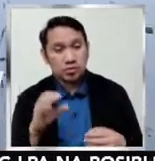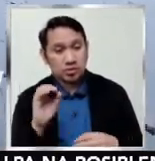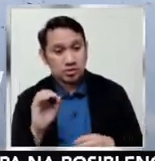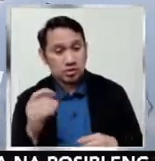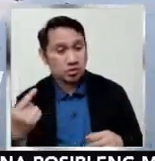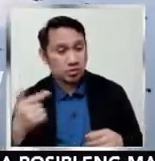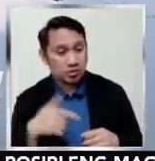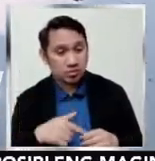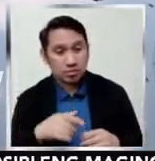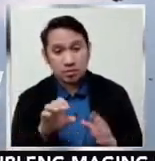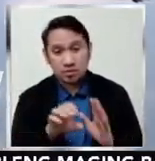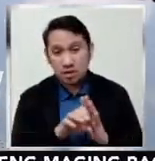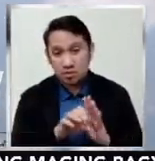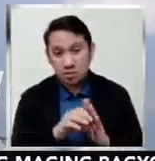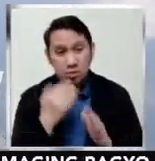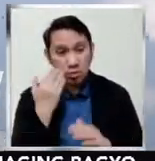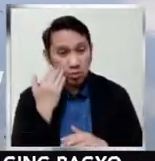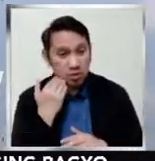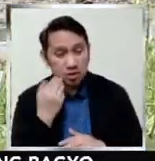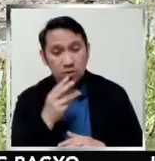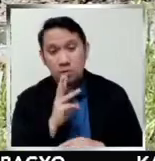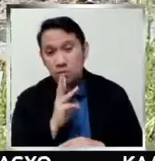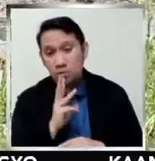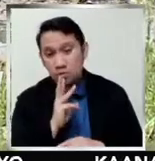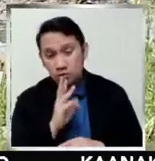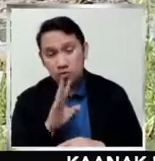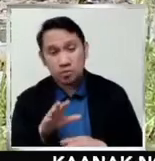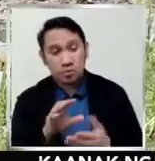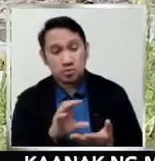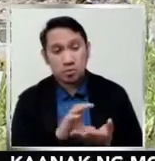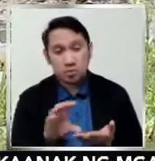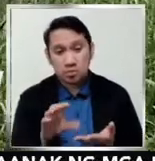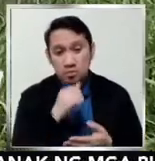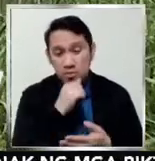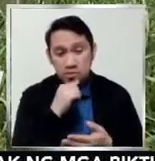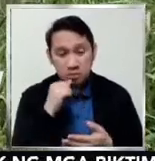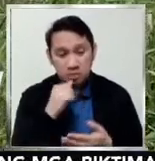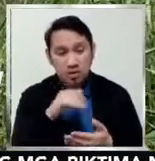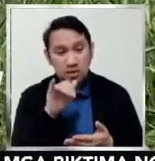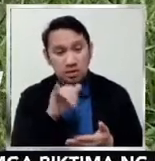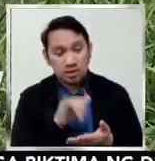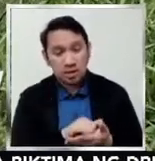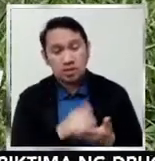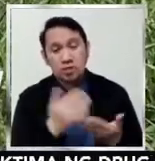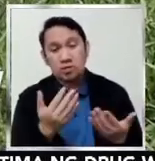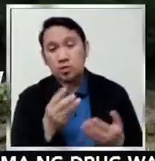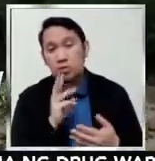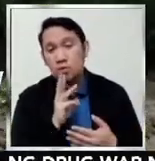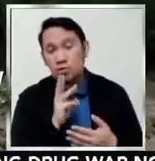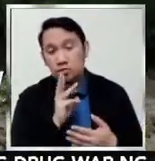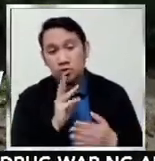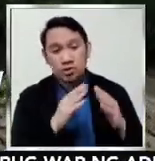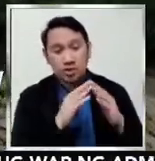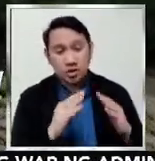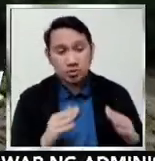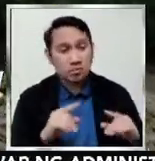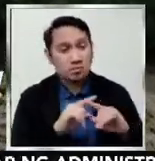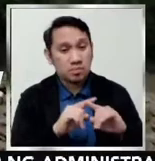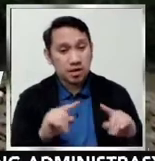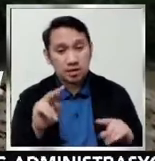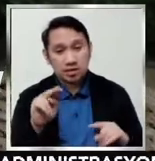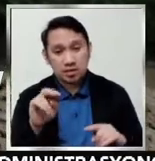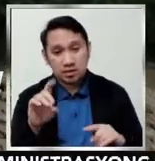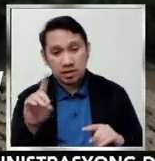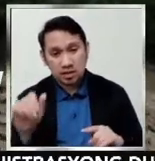tubig, unang babawasan ang alokasyon sa agrikultura kesa tubig sa kabahayan. Pero sabi ng NEDA, maliit ang nakikita